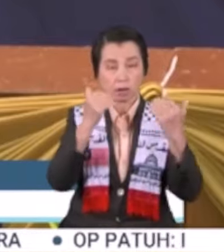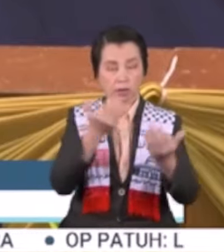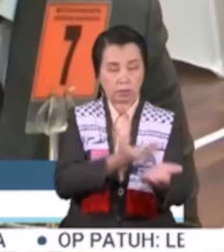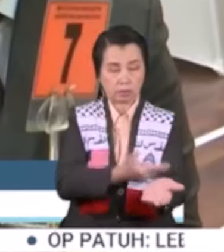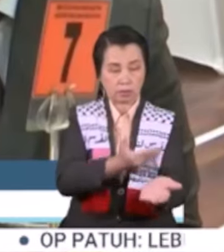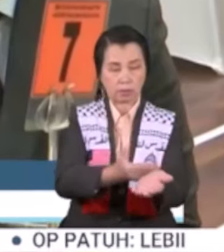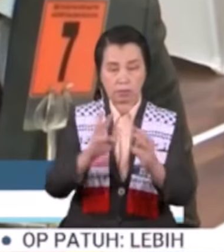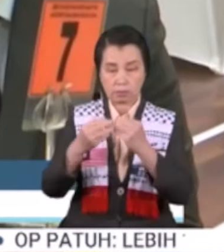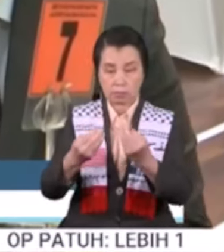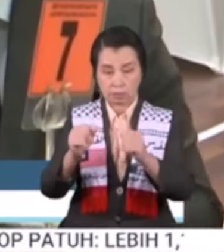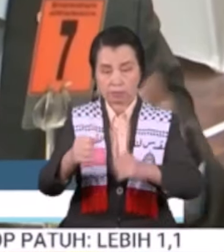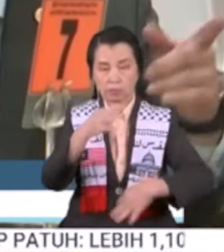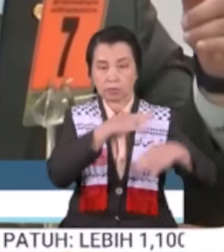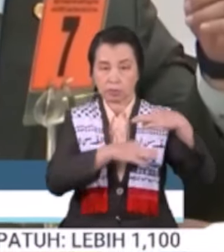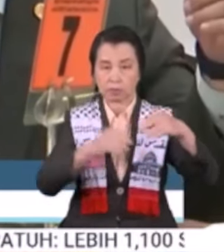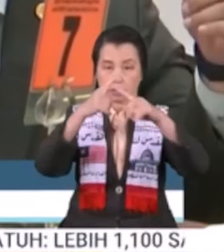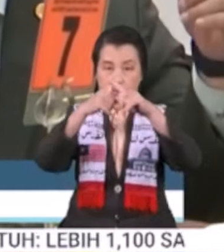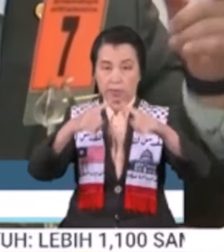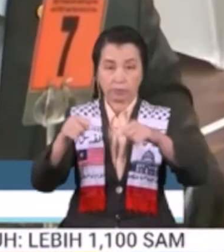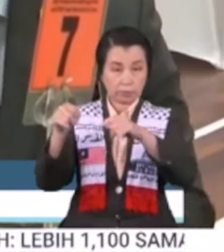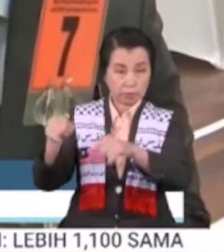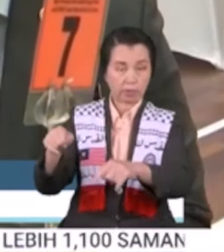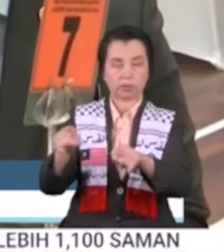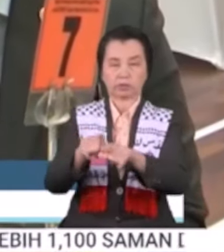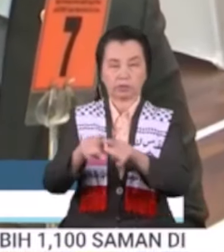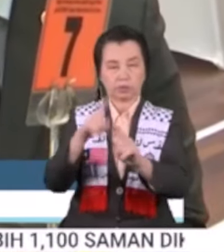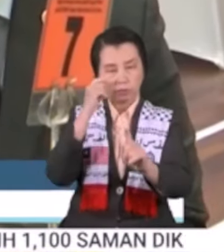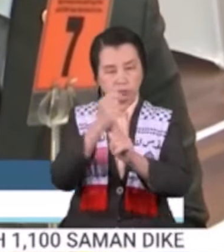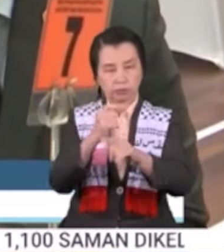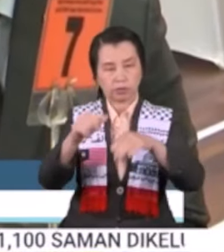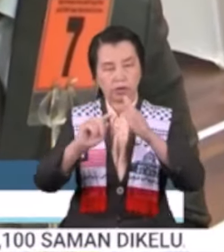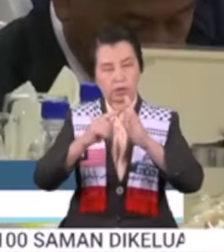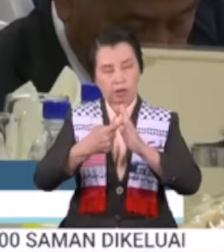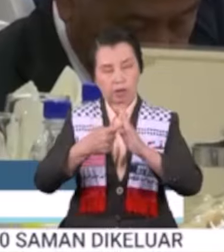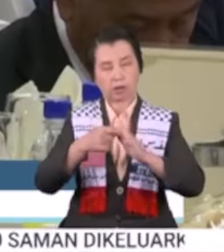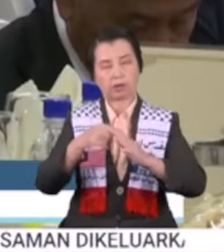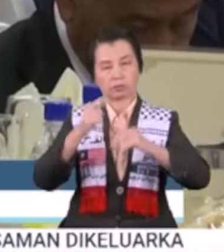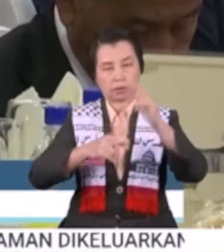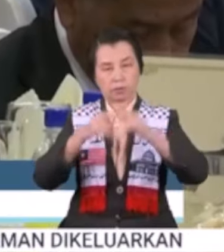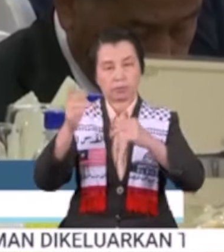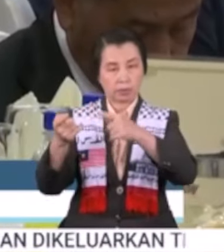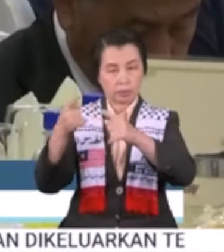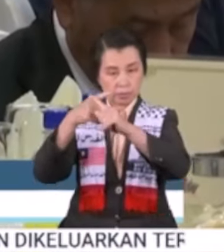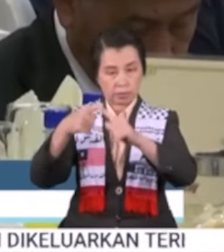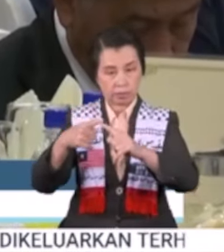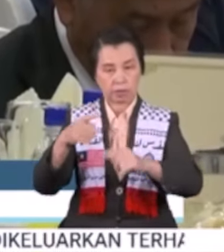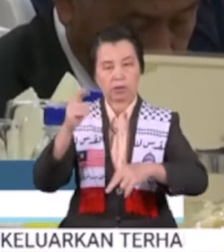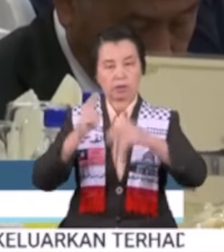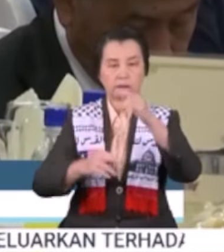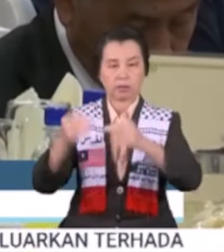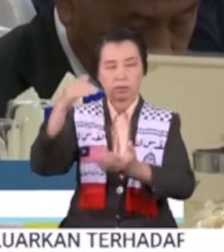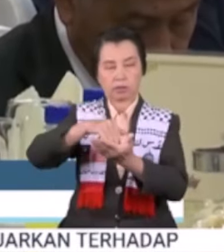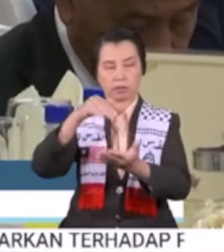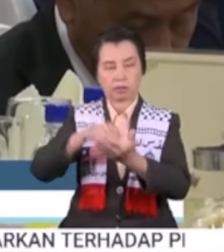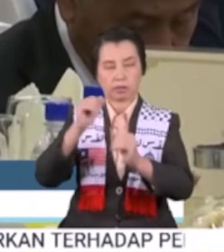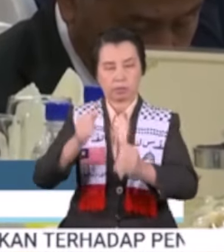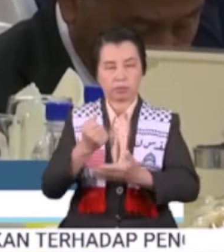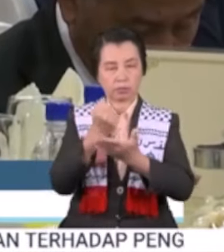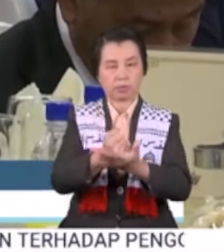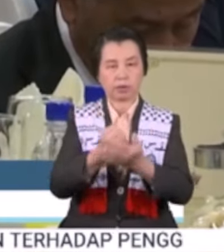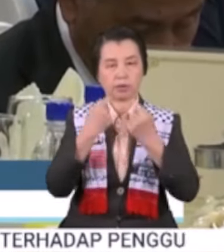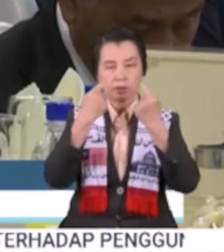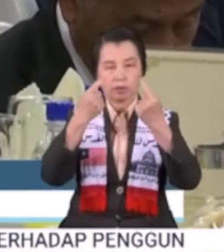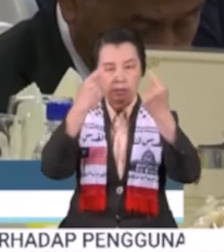masyarakat dapat memanfaatkan dewan berkenaan selari dengan tujuan asal pembinaan sebelum ini pembinaan semula bangunan ini diyakini membantu